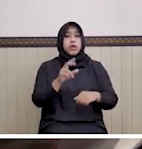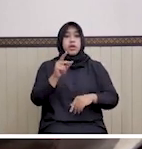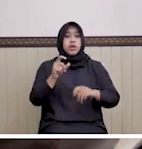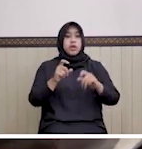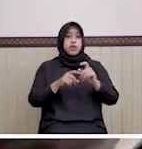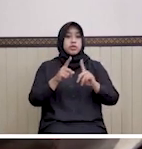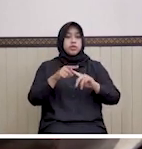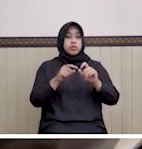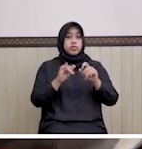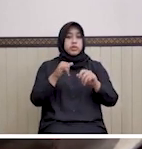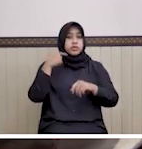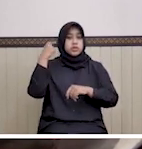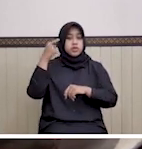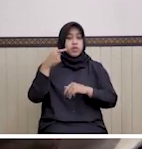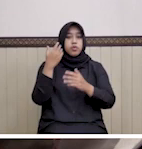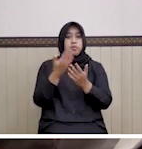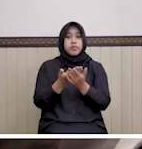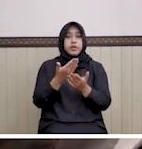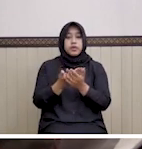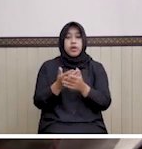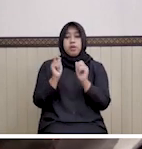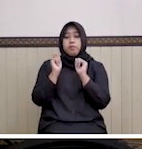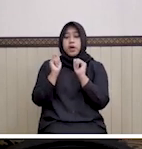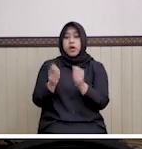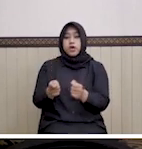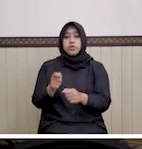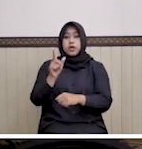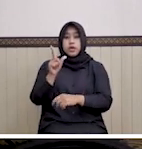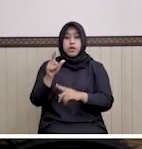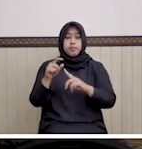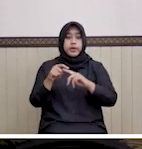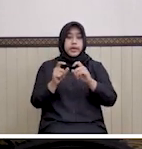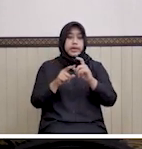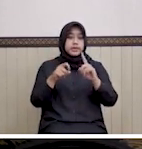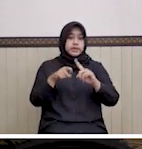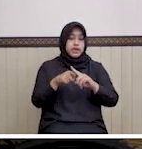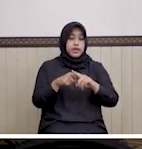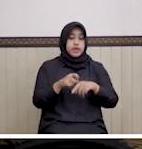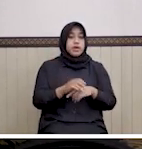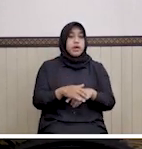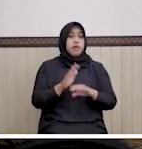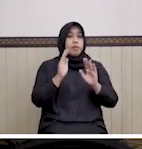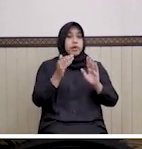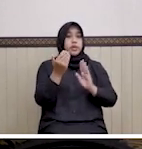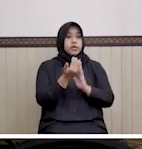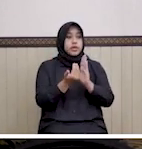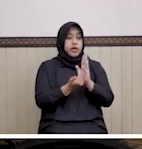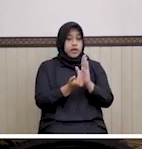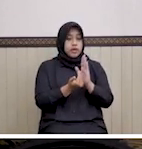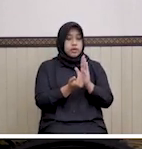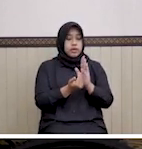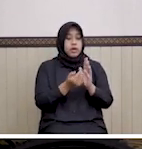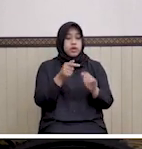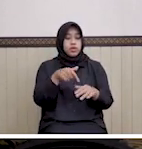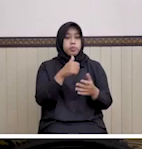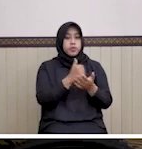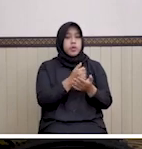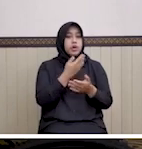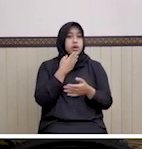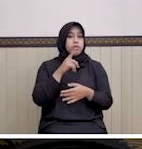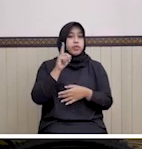selalu kita mintakan pengajuannya ke lpsk kan banyak tuh kualifikasinya dan itu Alhamdulillah